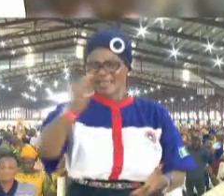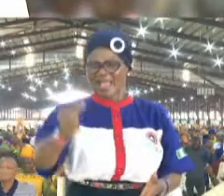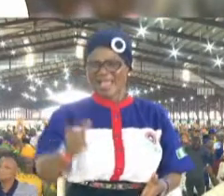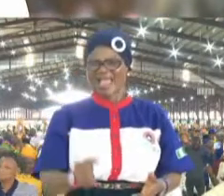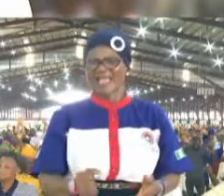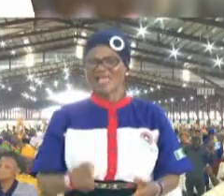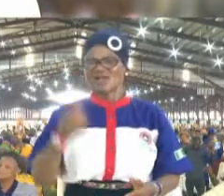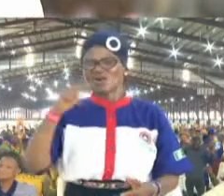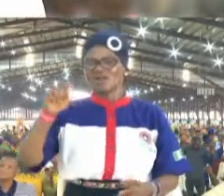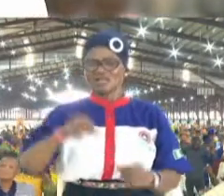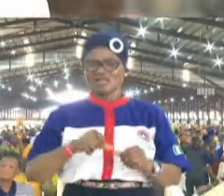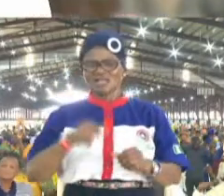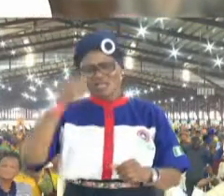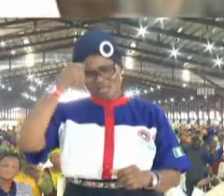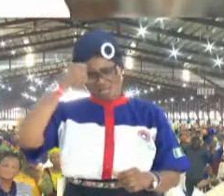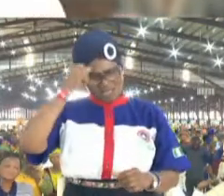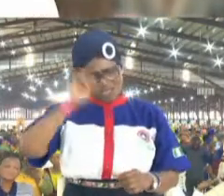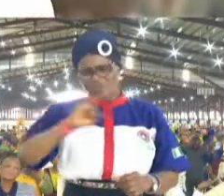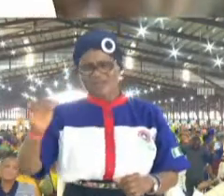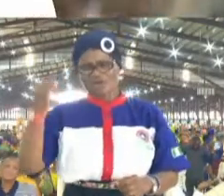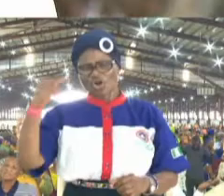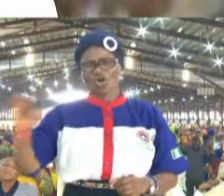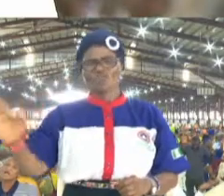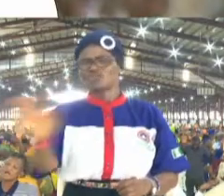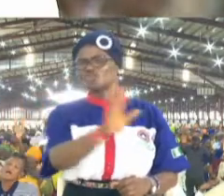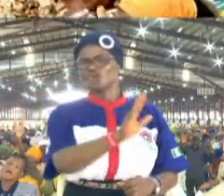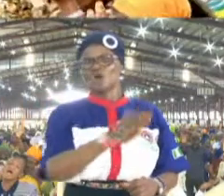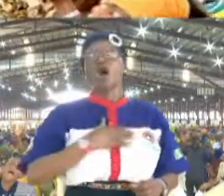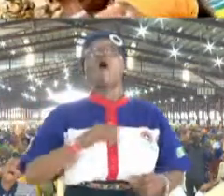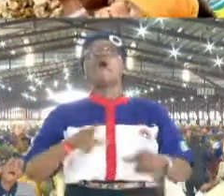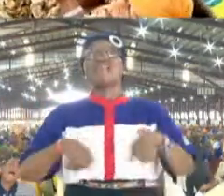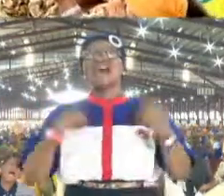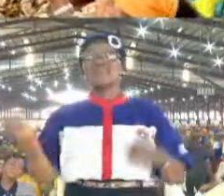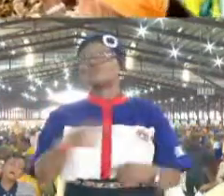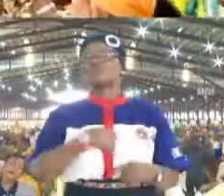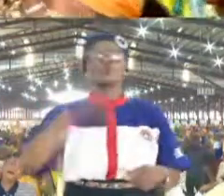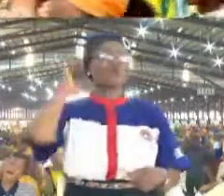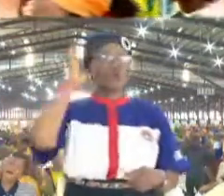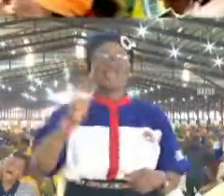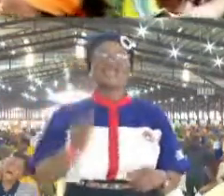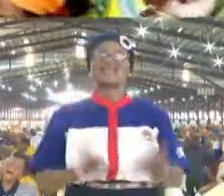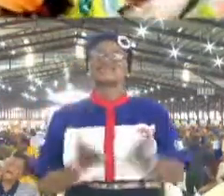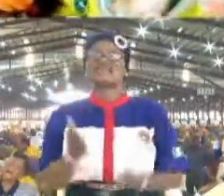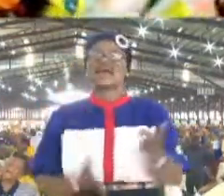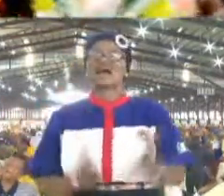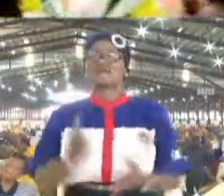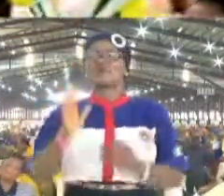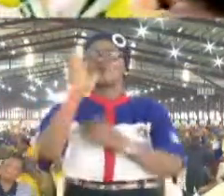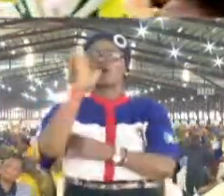For the rest of your life, you will serve God with gladness.